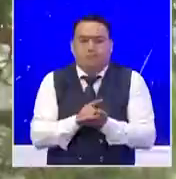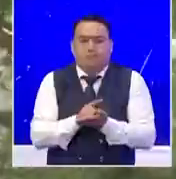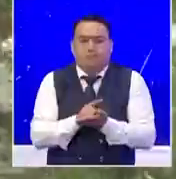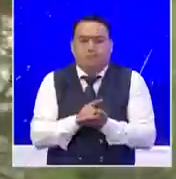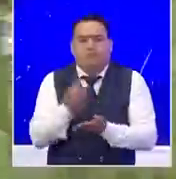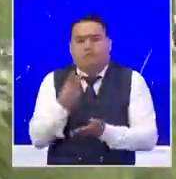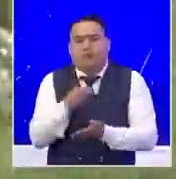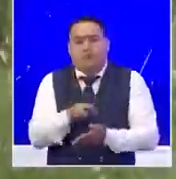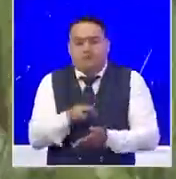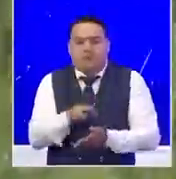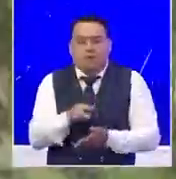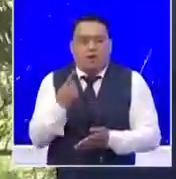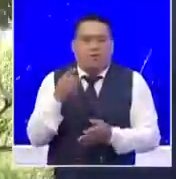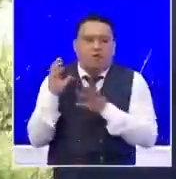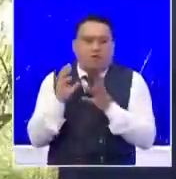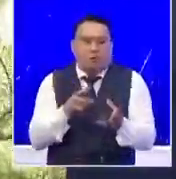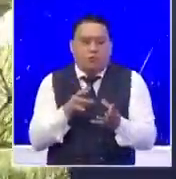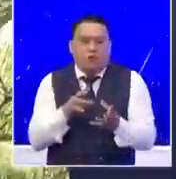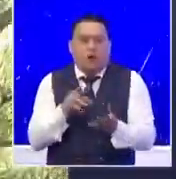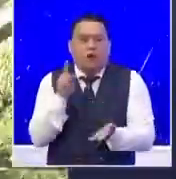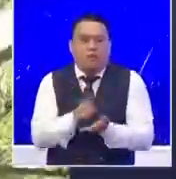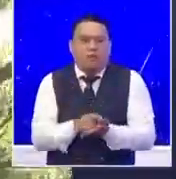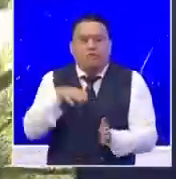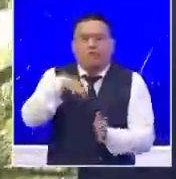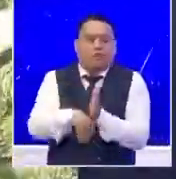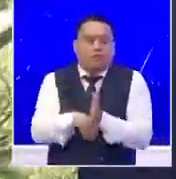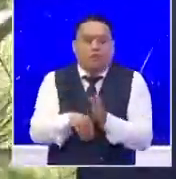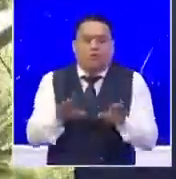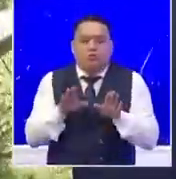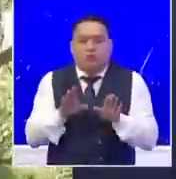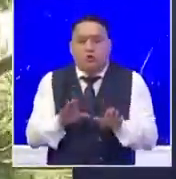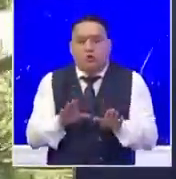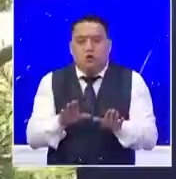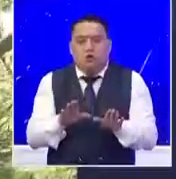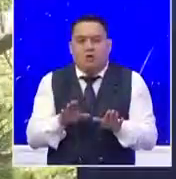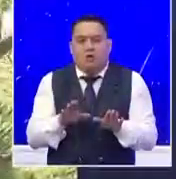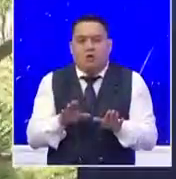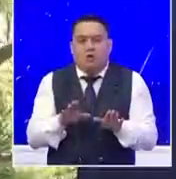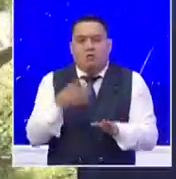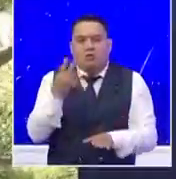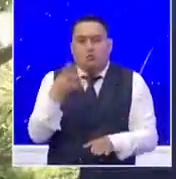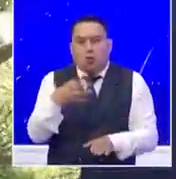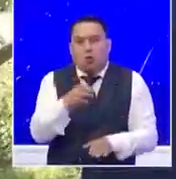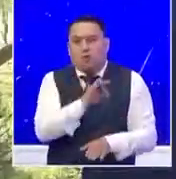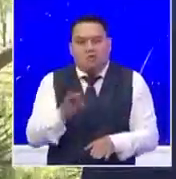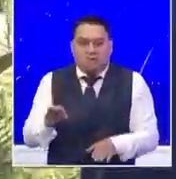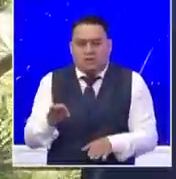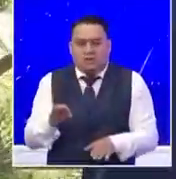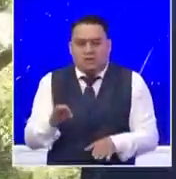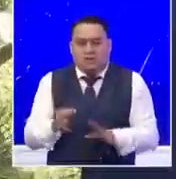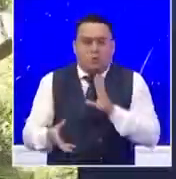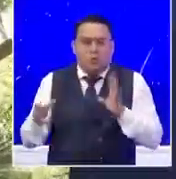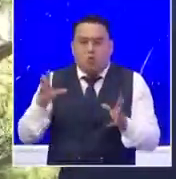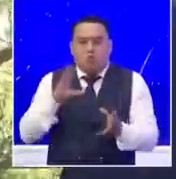1,5-2 метра. В один автобус должно помещаться, то есть не более 40% от